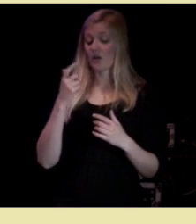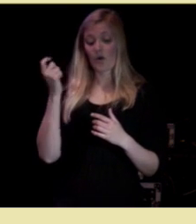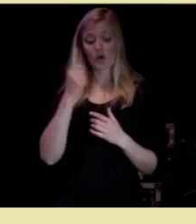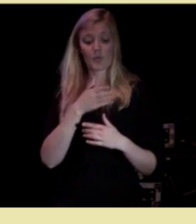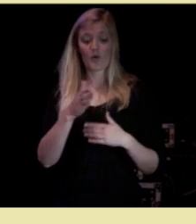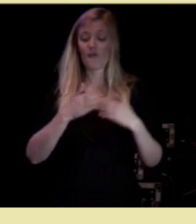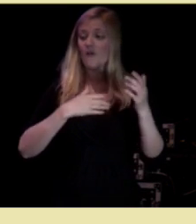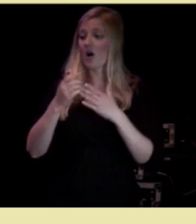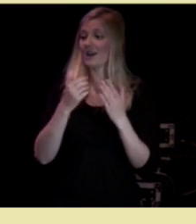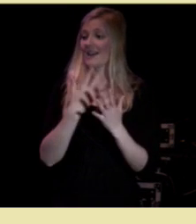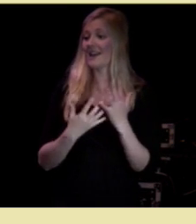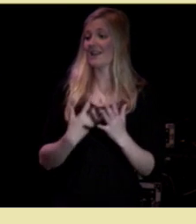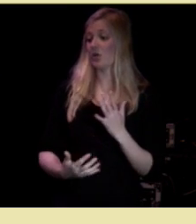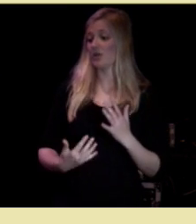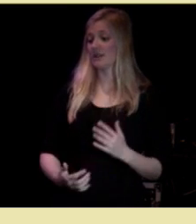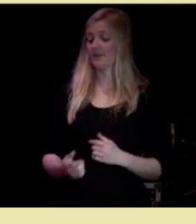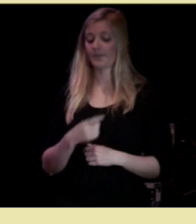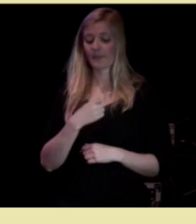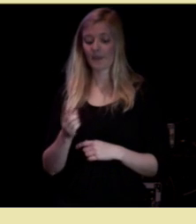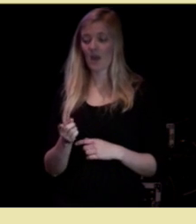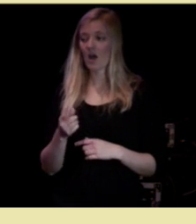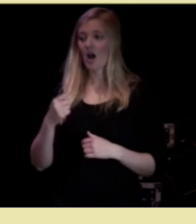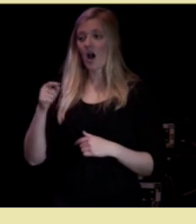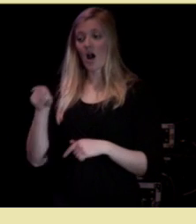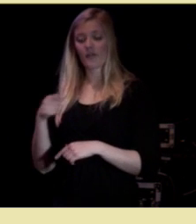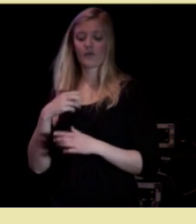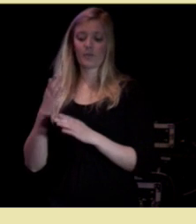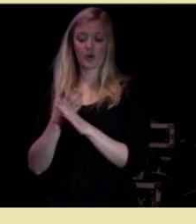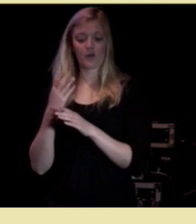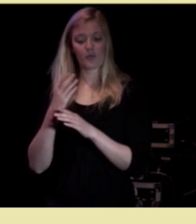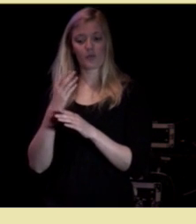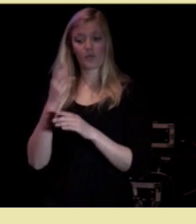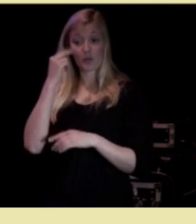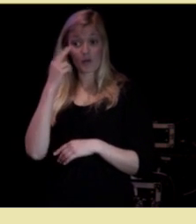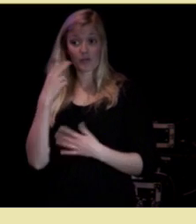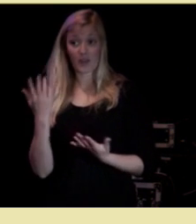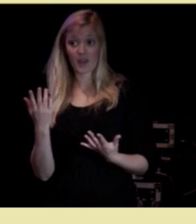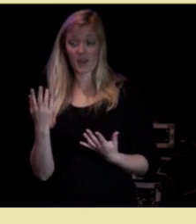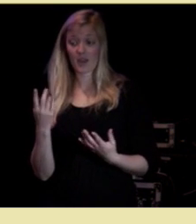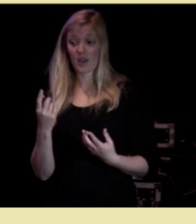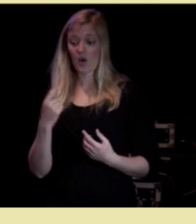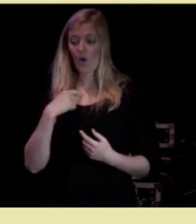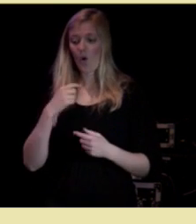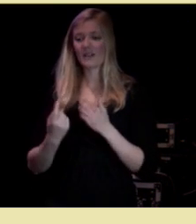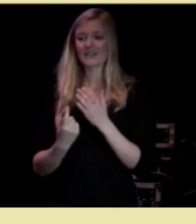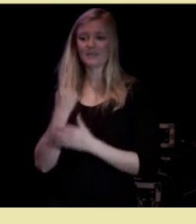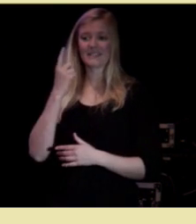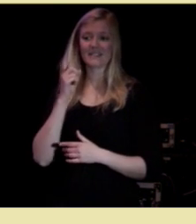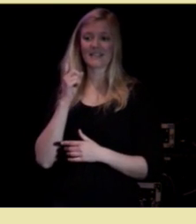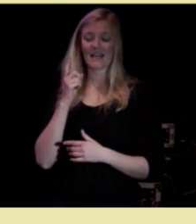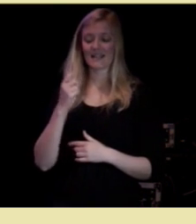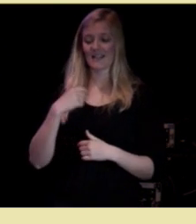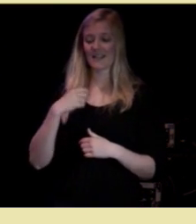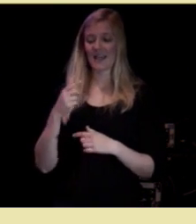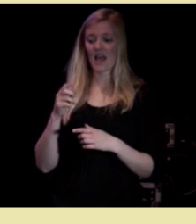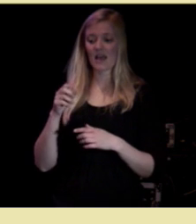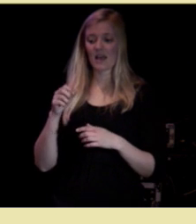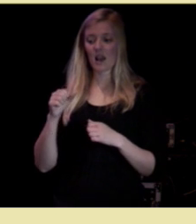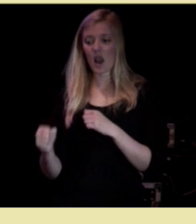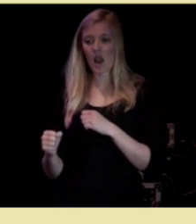bestemte seg for å forsøke. Han opplevde at funksjonen, spesielt I det lamme benet, kom I takt med